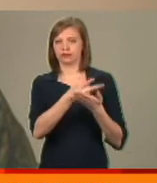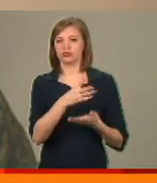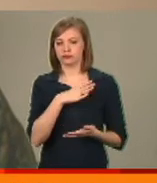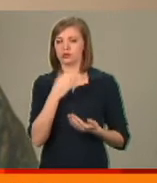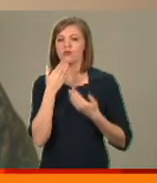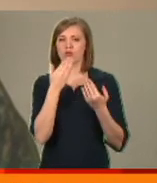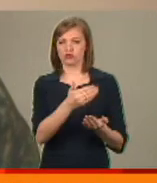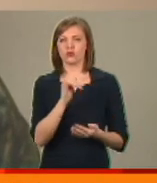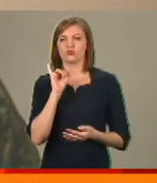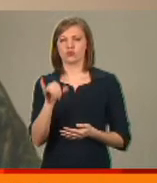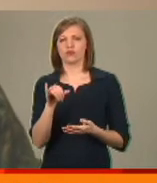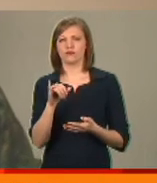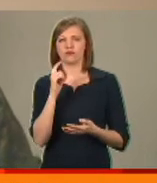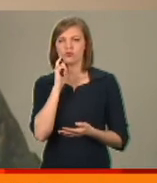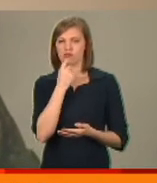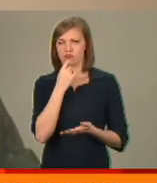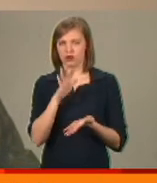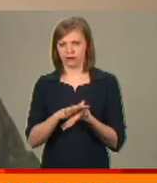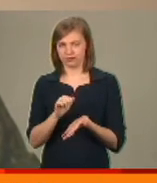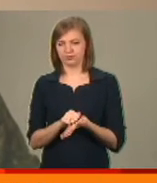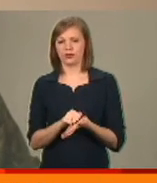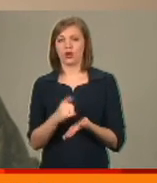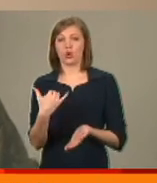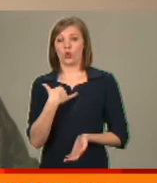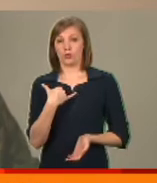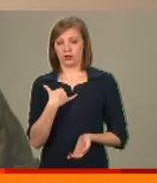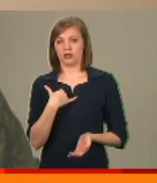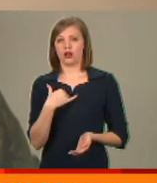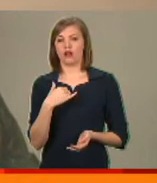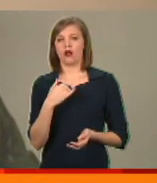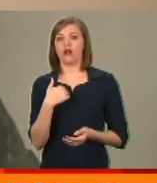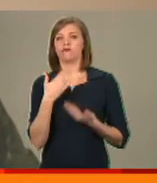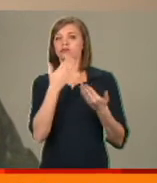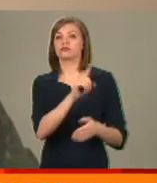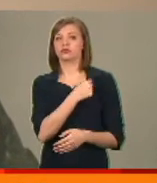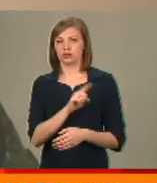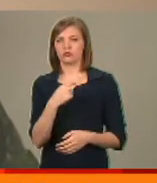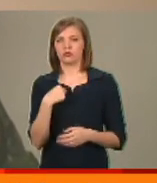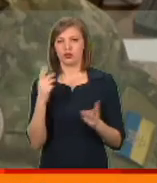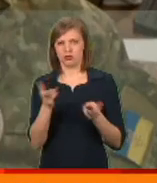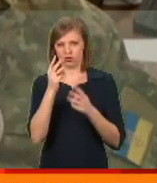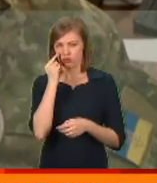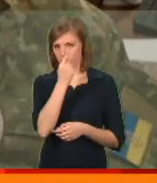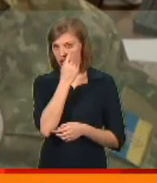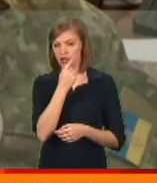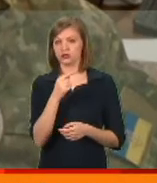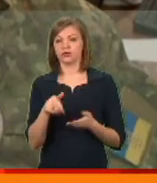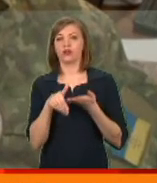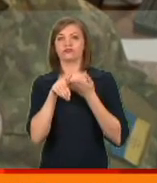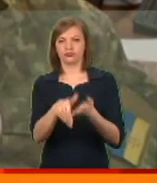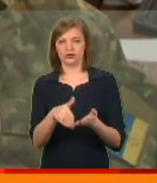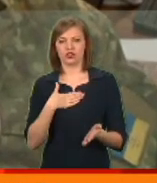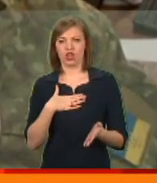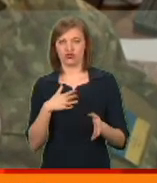обращались, у нього ушиб губи. У мене звернувся в лікарню по поводу хімічного ожога на глаз. Оказав допомогу